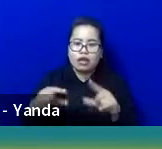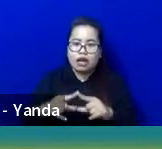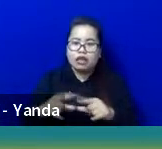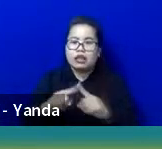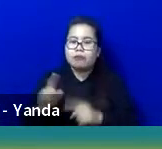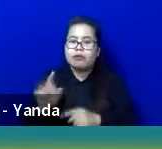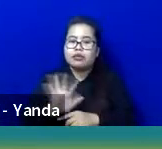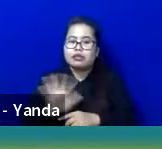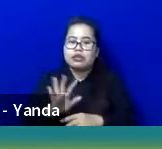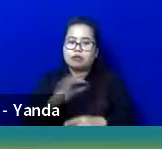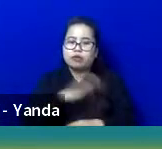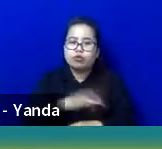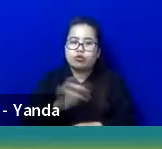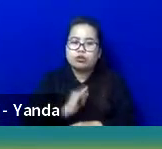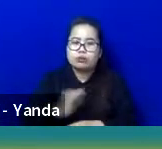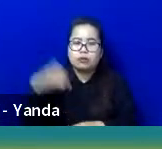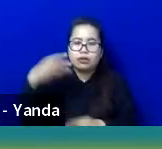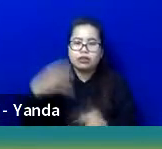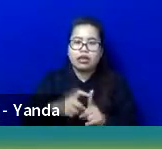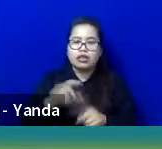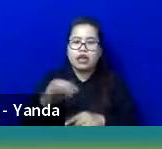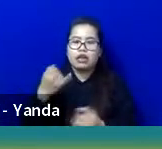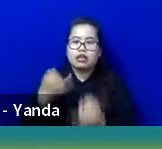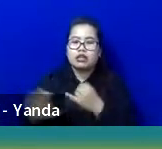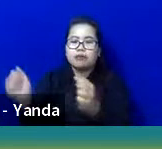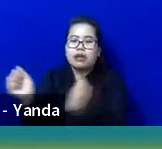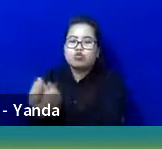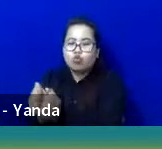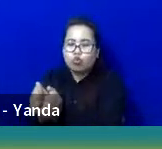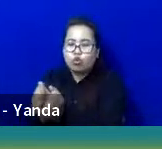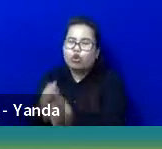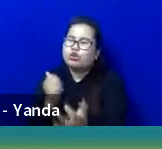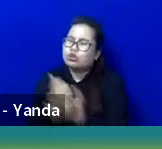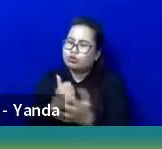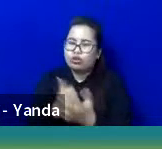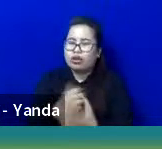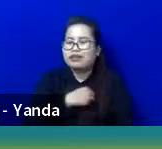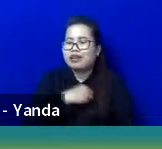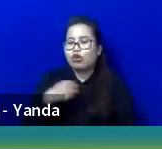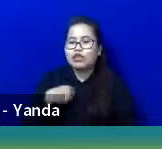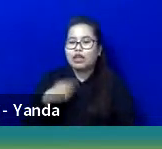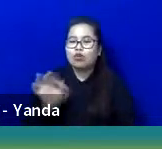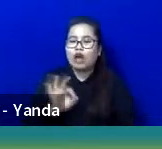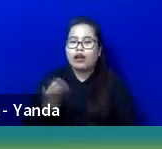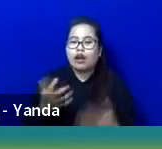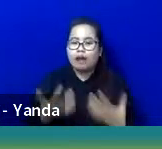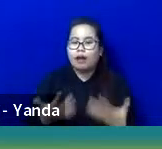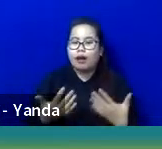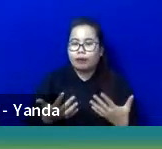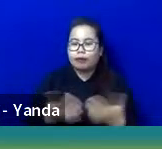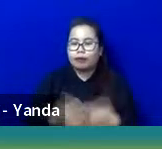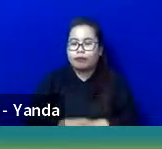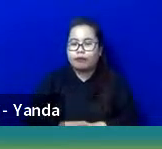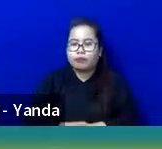Jadi kita bisa lihat bahwa diagnosa itu nggak ada apa-apanya.